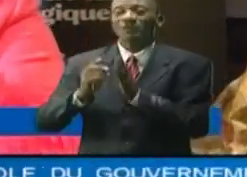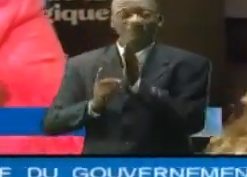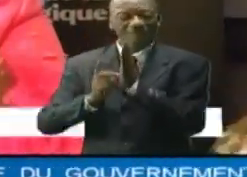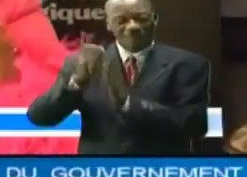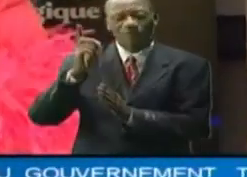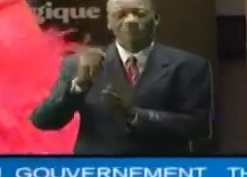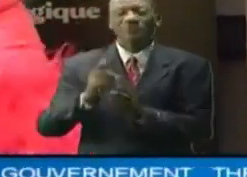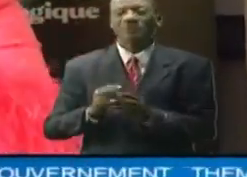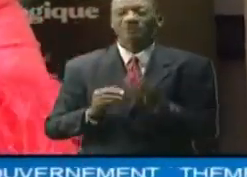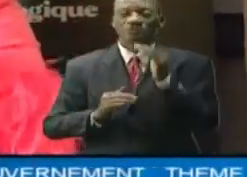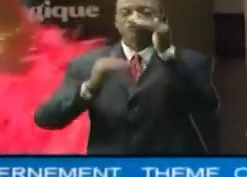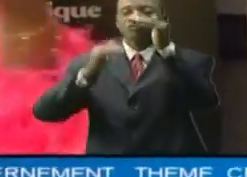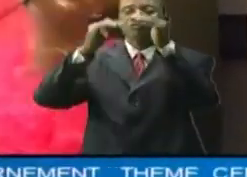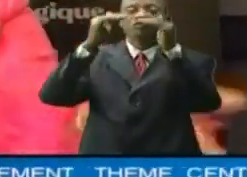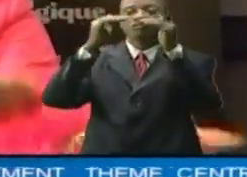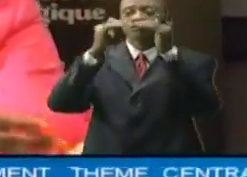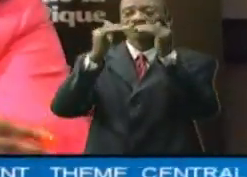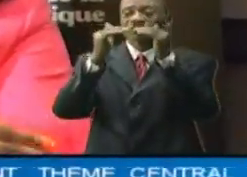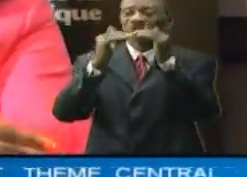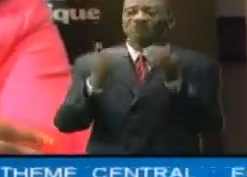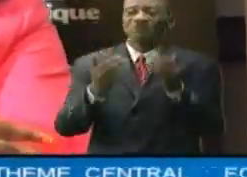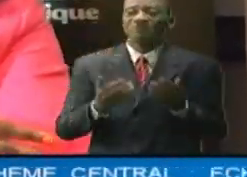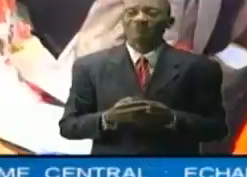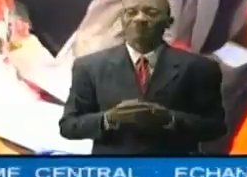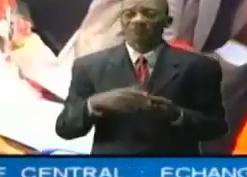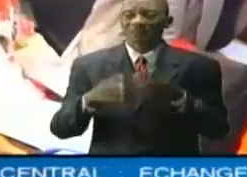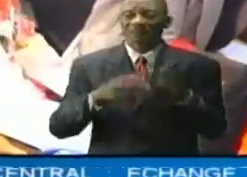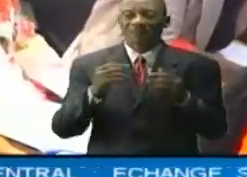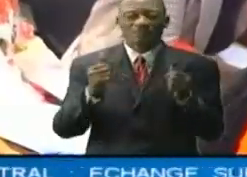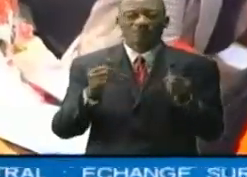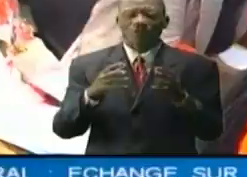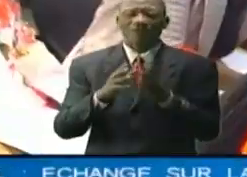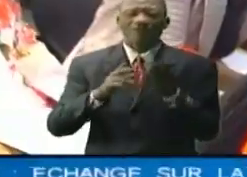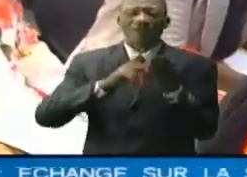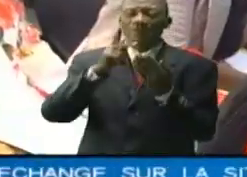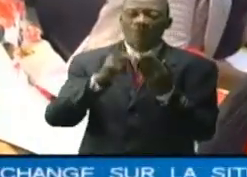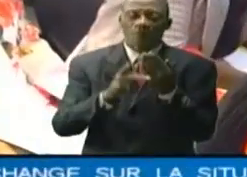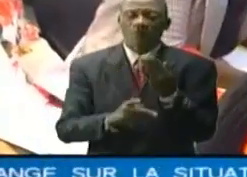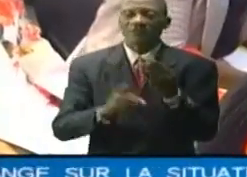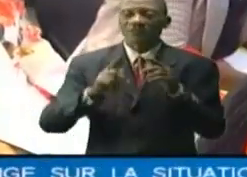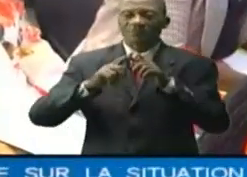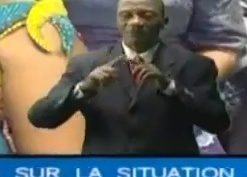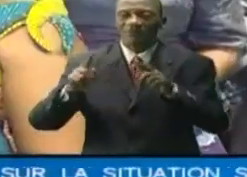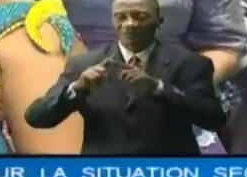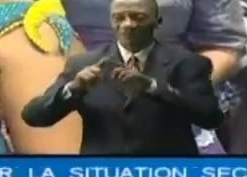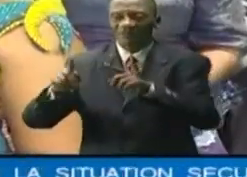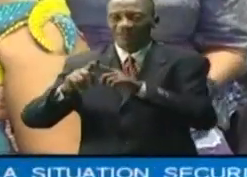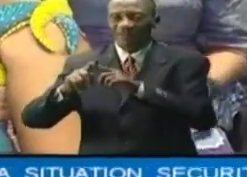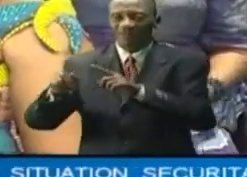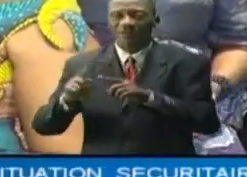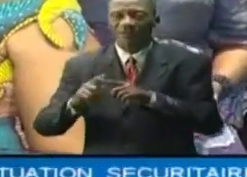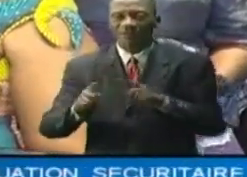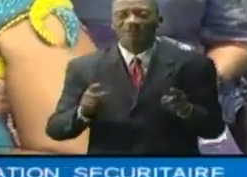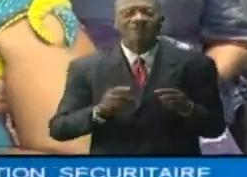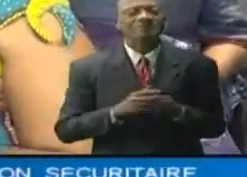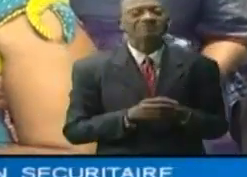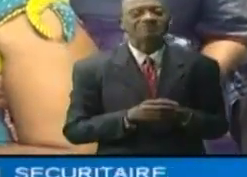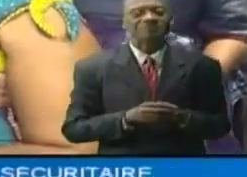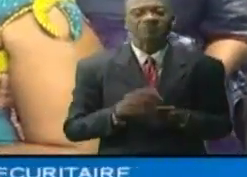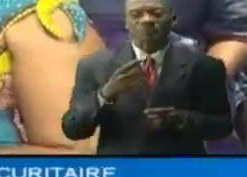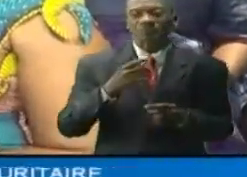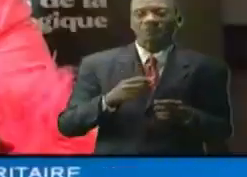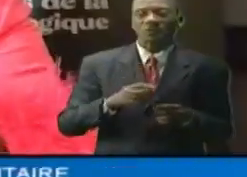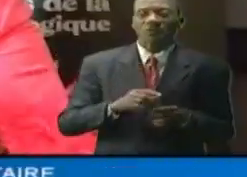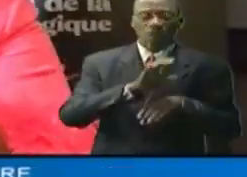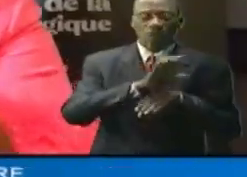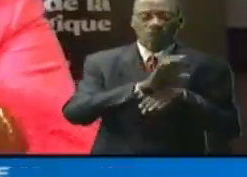des crédits, acquérir des financements pour réaliser leurs projets. Alors je pense qu'ils sont très avancés et leur expérience va aider les femmes entrepreneurs congolaises à aussi